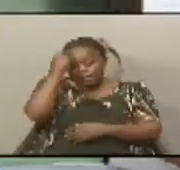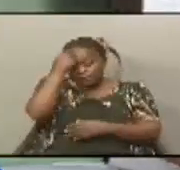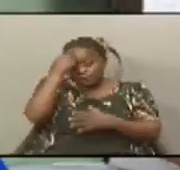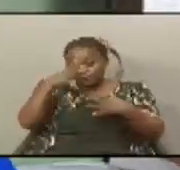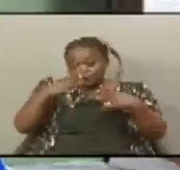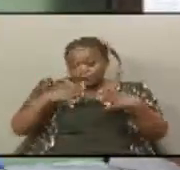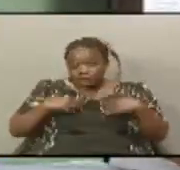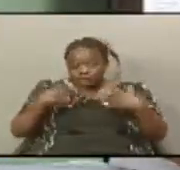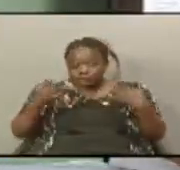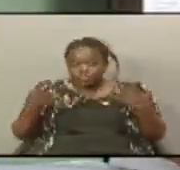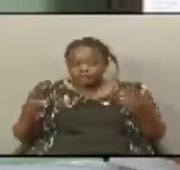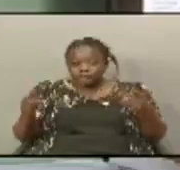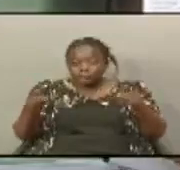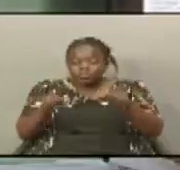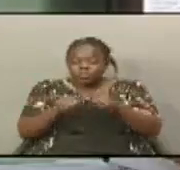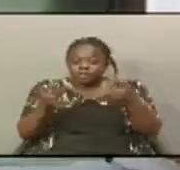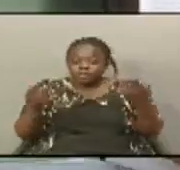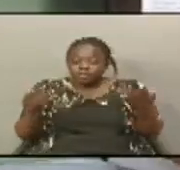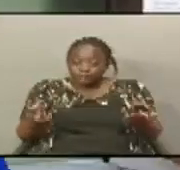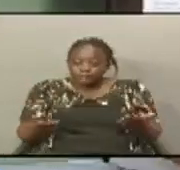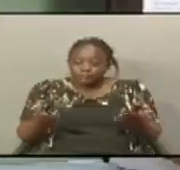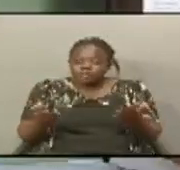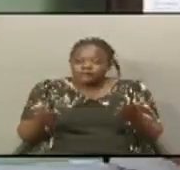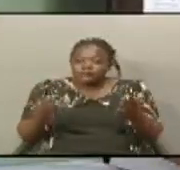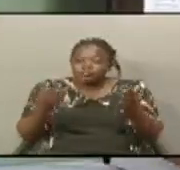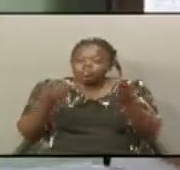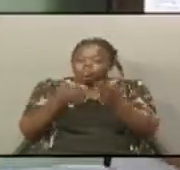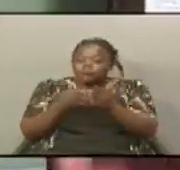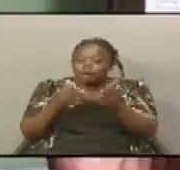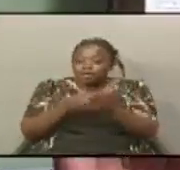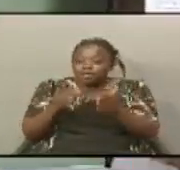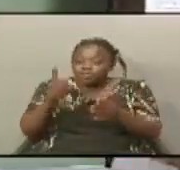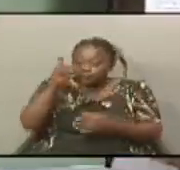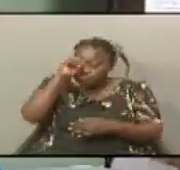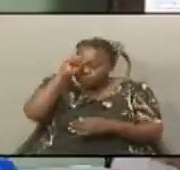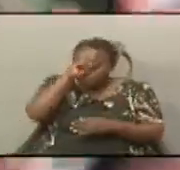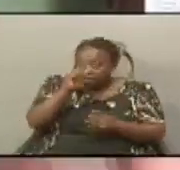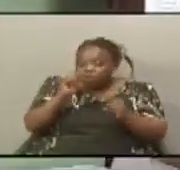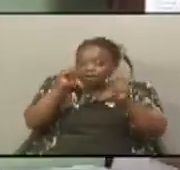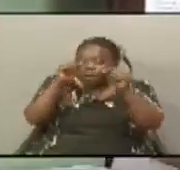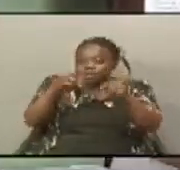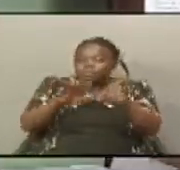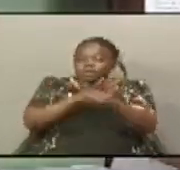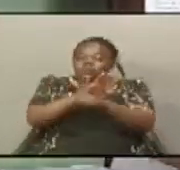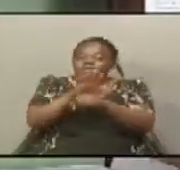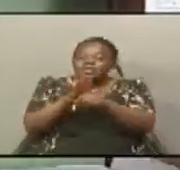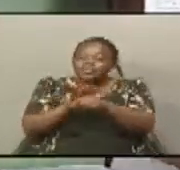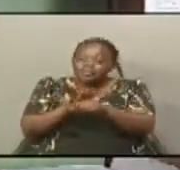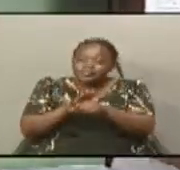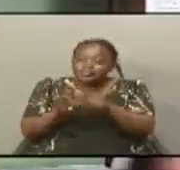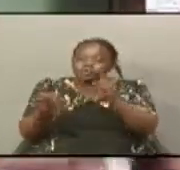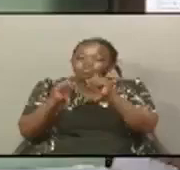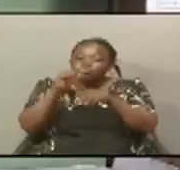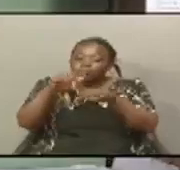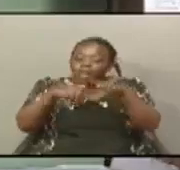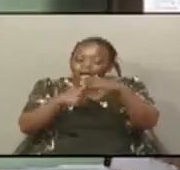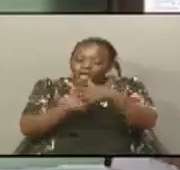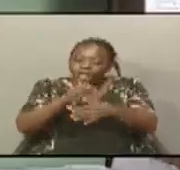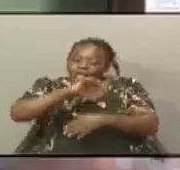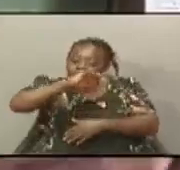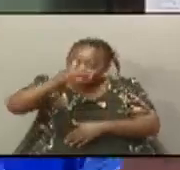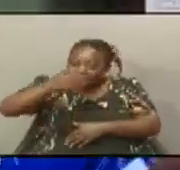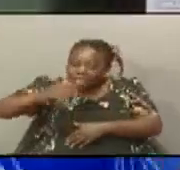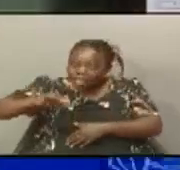ekirizengere misango gy'omusinga jaggwa ajye kasese ayogereko n'ebyobuwangwa eby'olusozi lwe